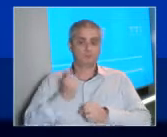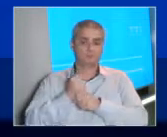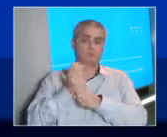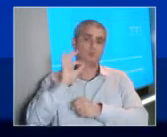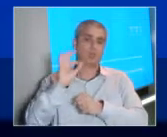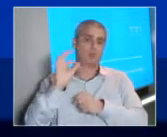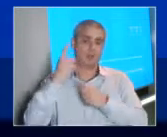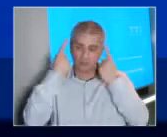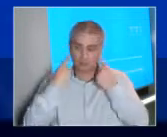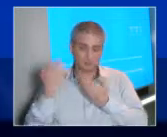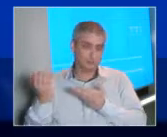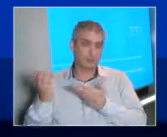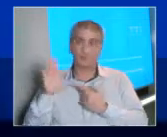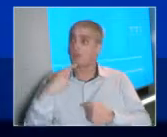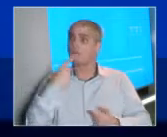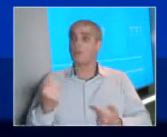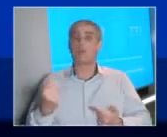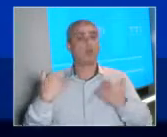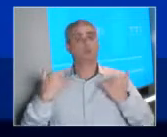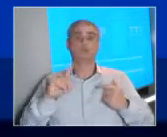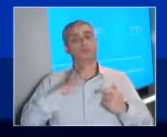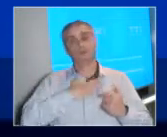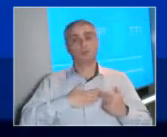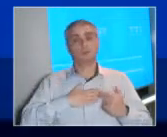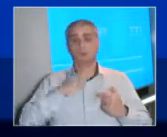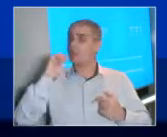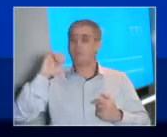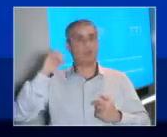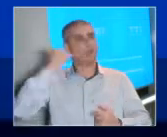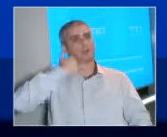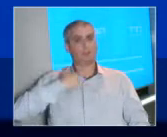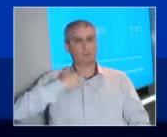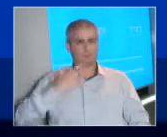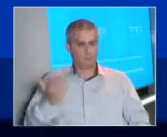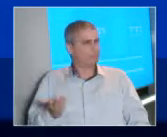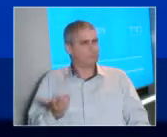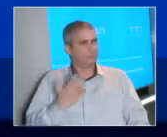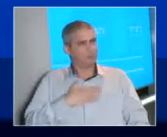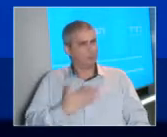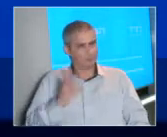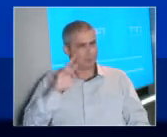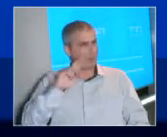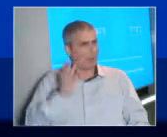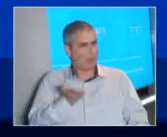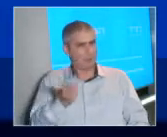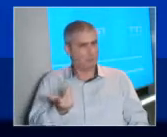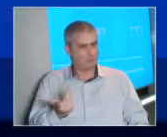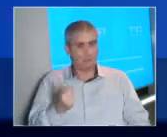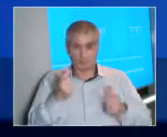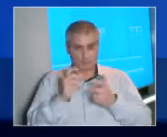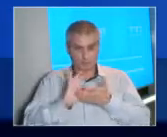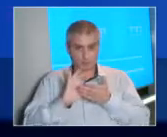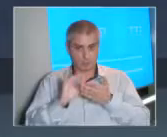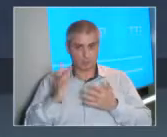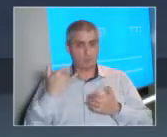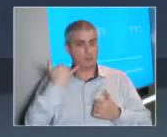חצר חסידית, וגם כשהוא אמר, עכשיו מי שרוצה MRI, שיתקשר ללשכה. מה זה מי שרוצה MRI, שיתקשר ללשכה? ואז בלשכה,